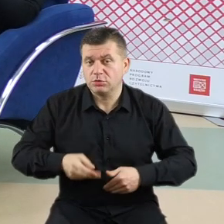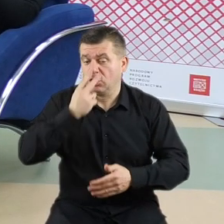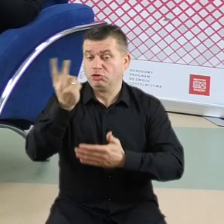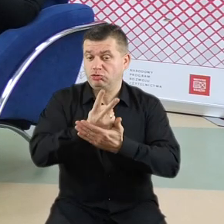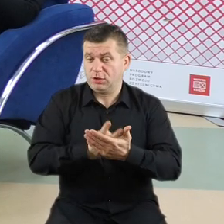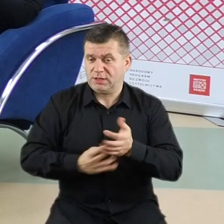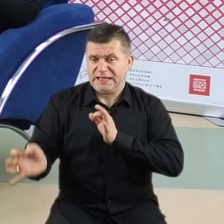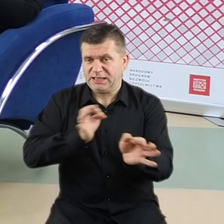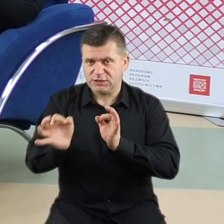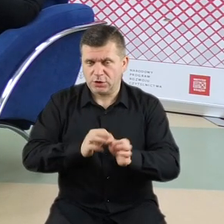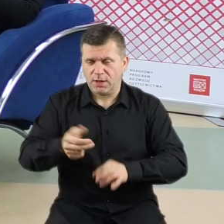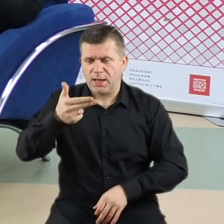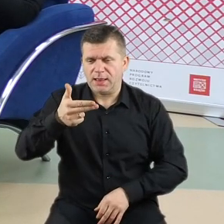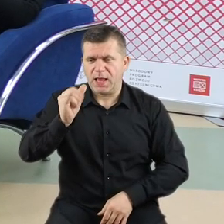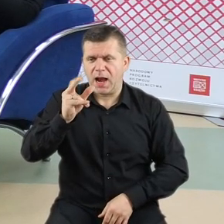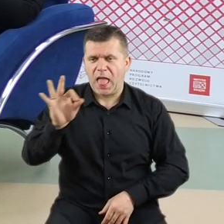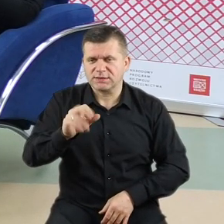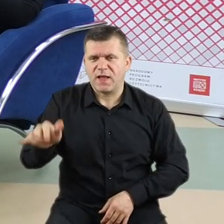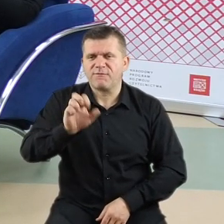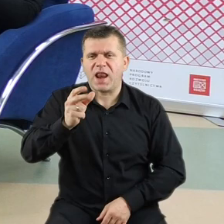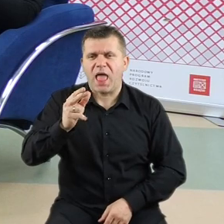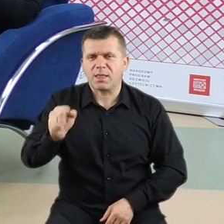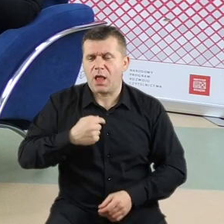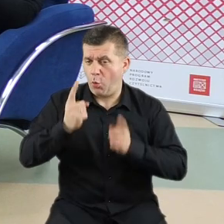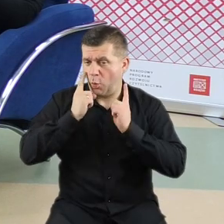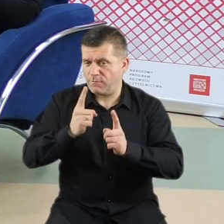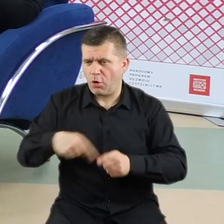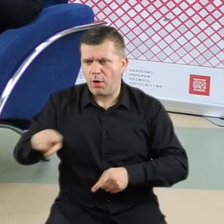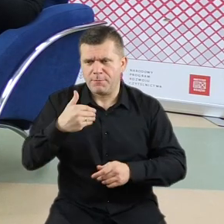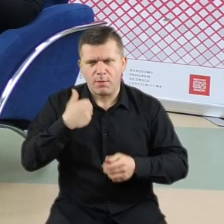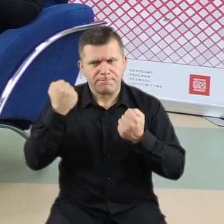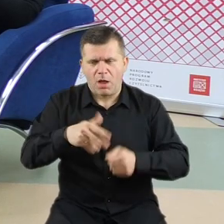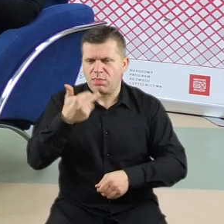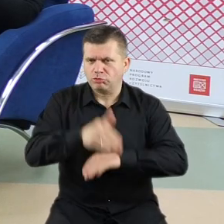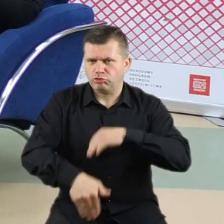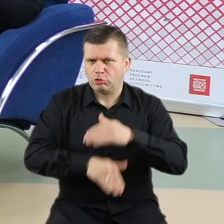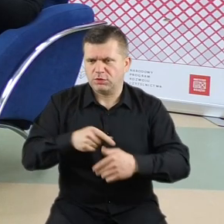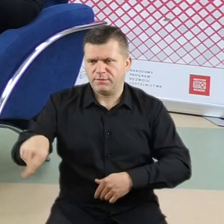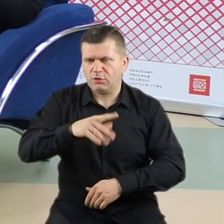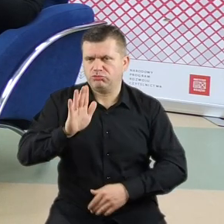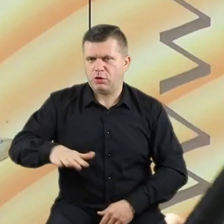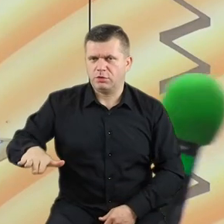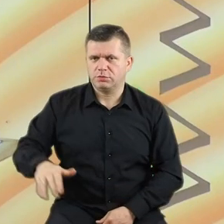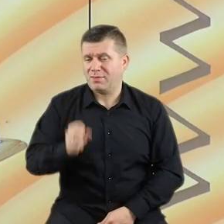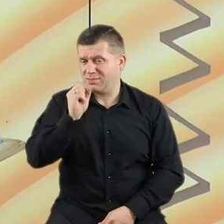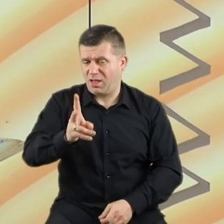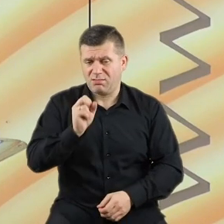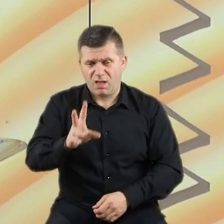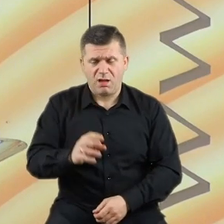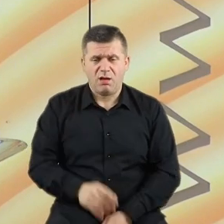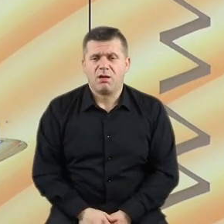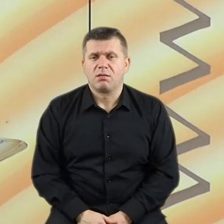czytając historię Niklasa Franka i jego rodzeństwa, uważam, że oni też byli bardzo nieszczęśliwi jako dzieci. Ale oczywiście, że tak,